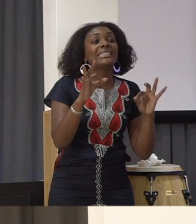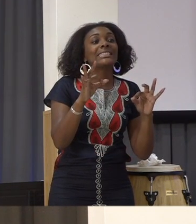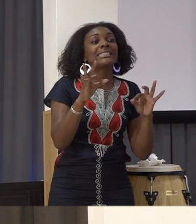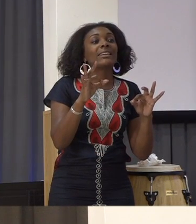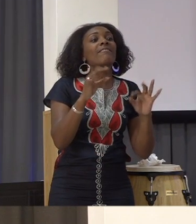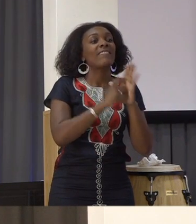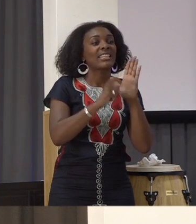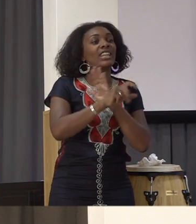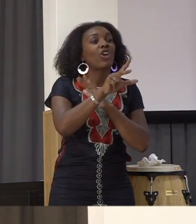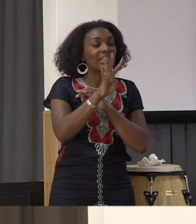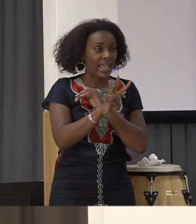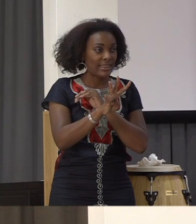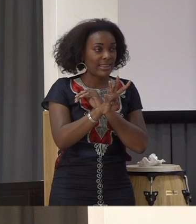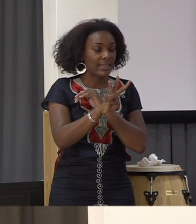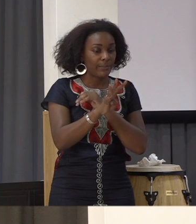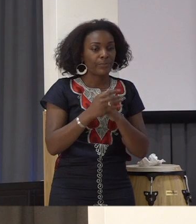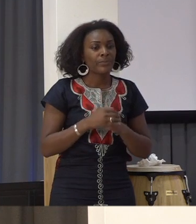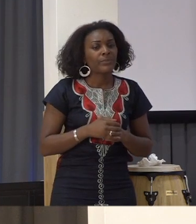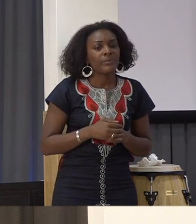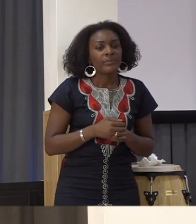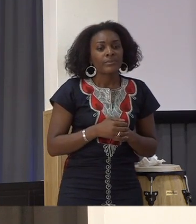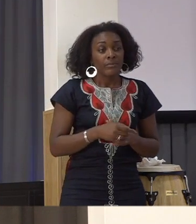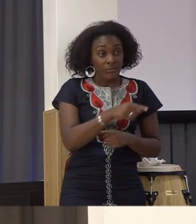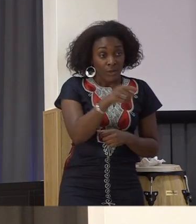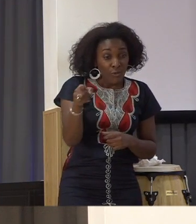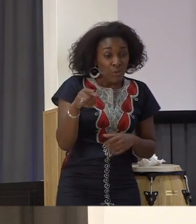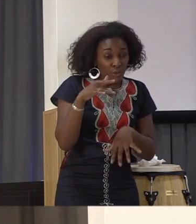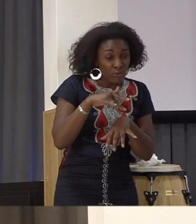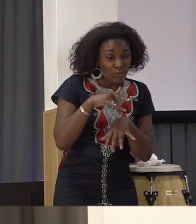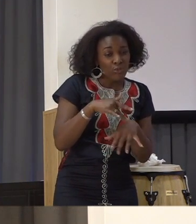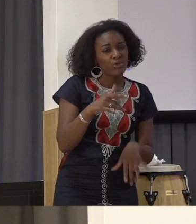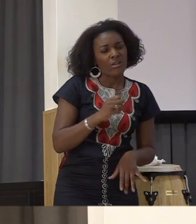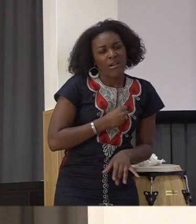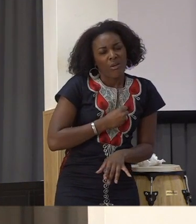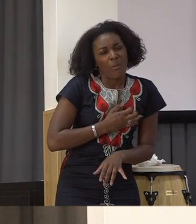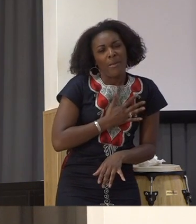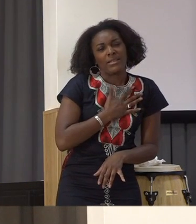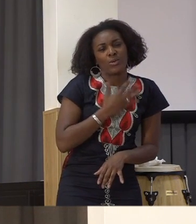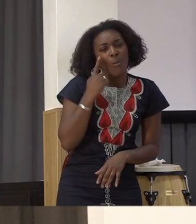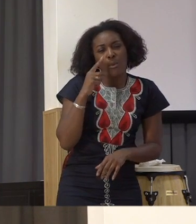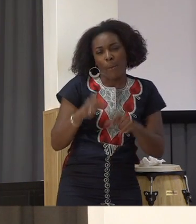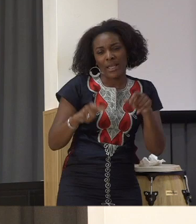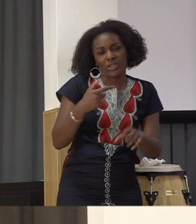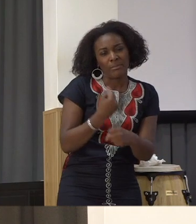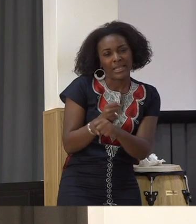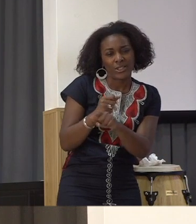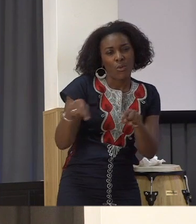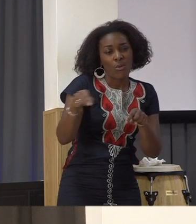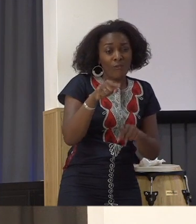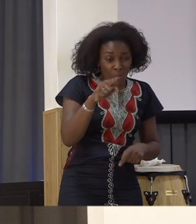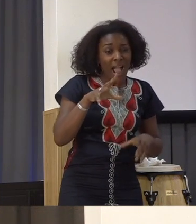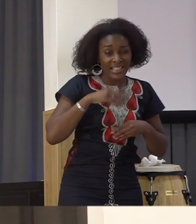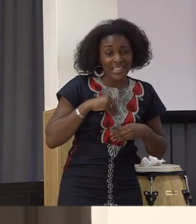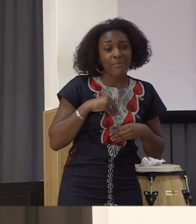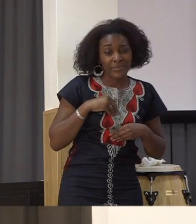34. Vous avez eu de la compassion pour les prisonniers et vous avez accepté avec joie